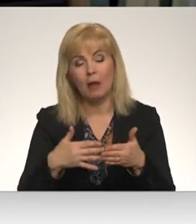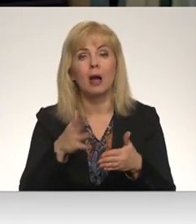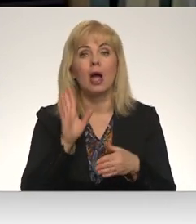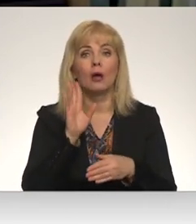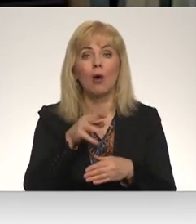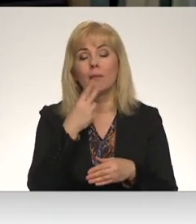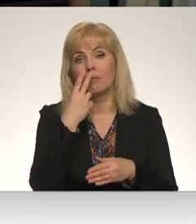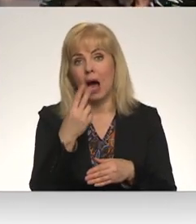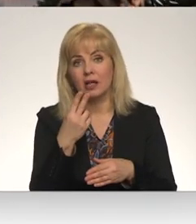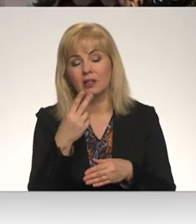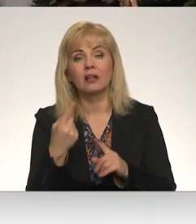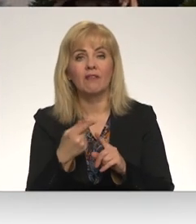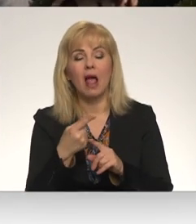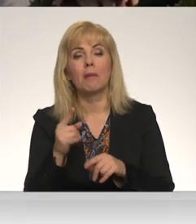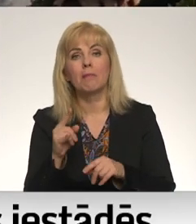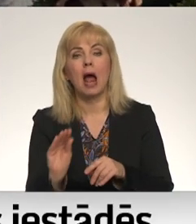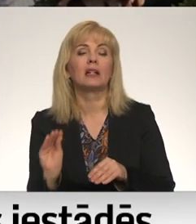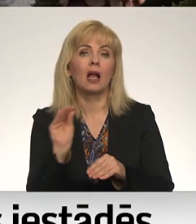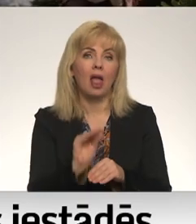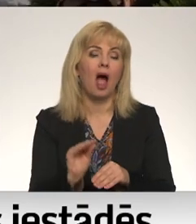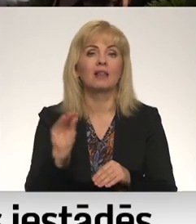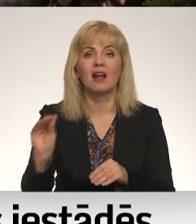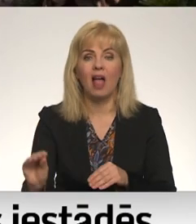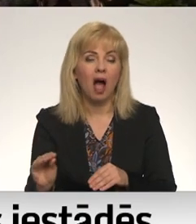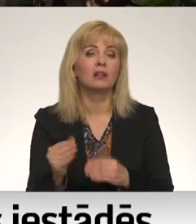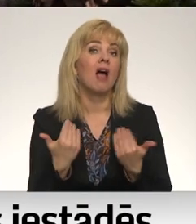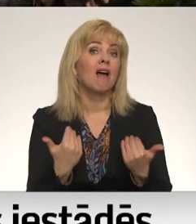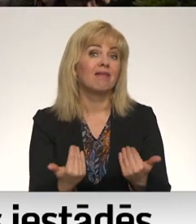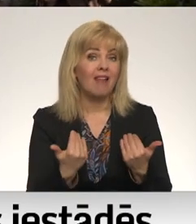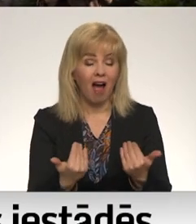kādam bērniņam klāt. Faktiski šobrīd